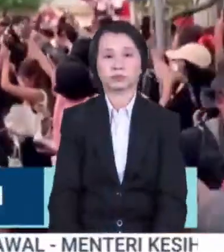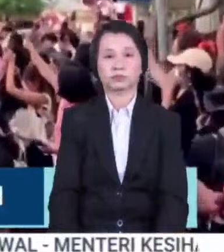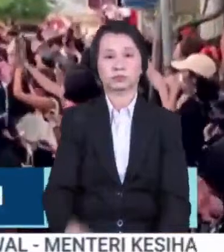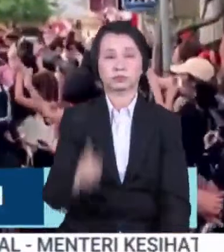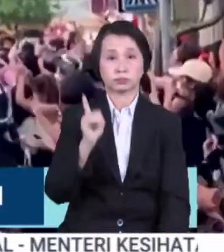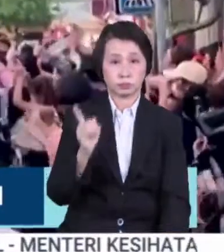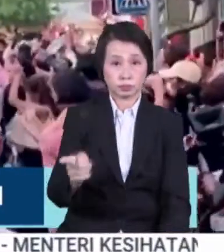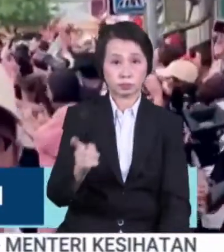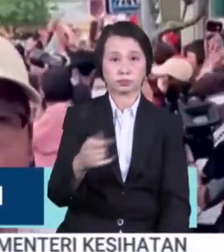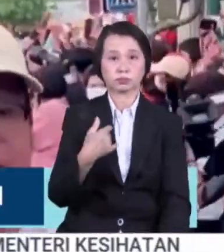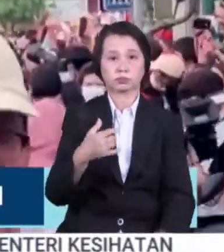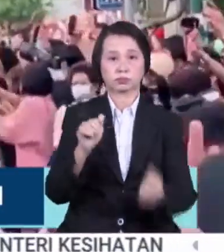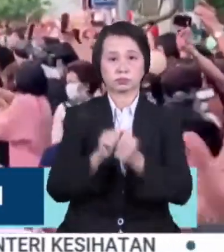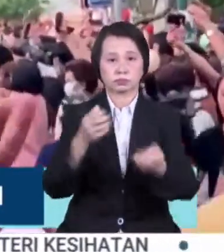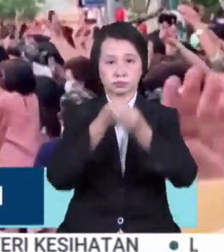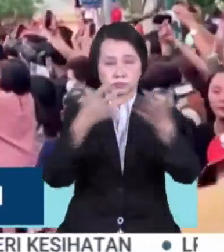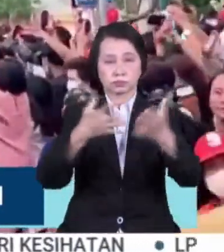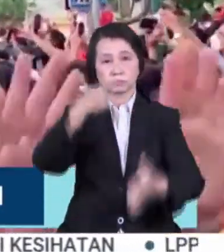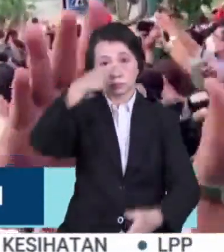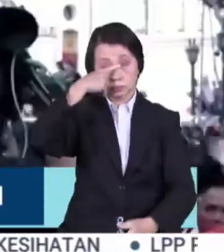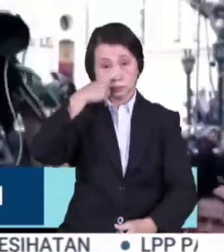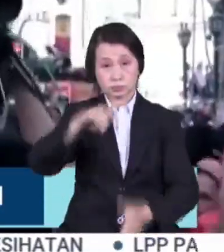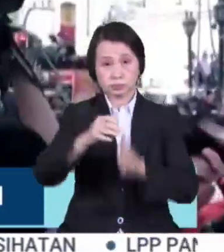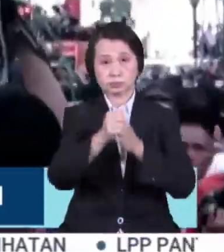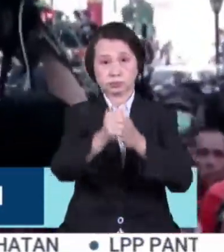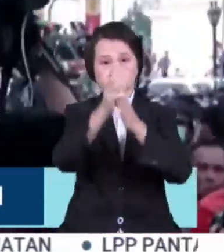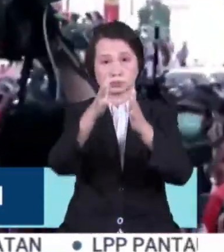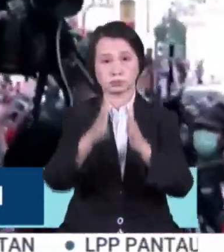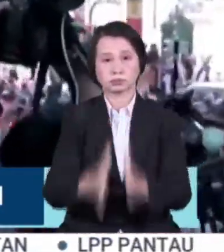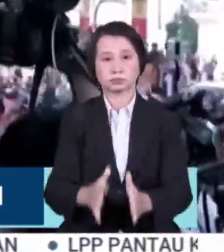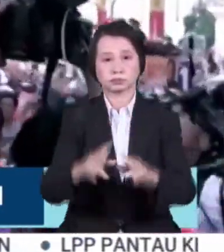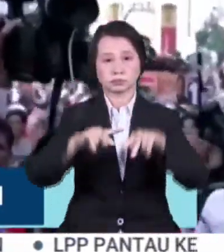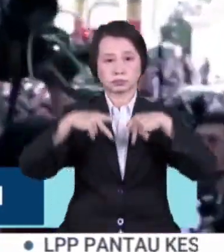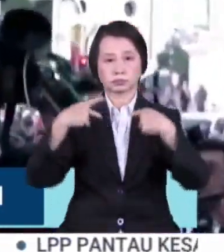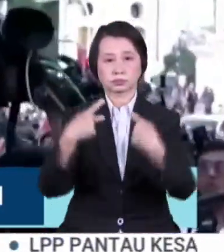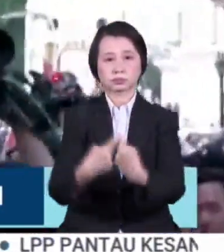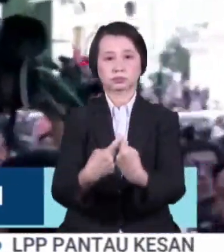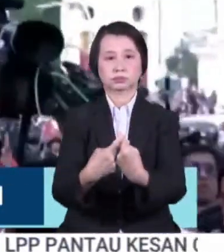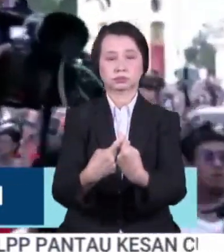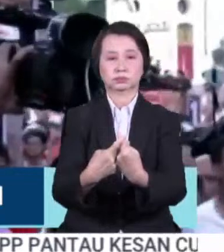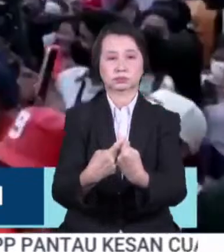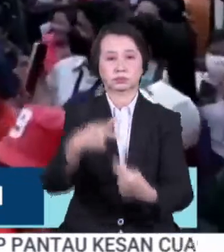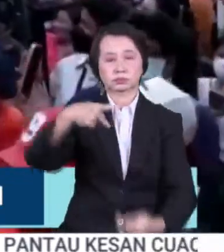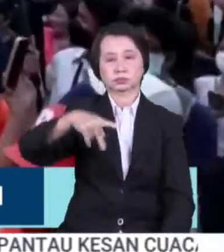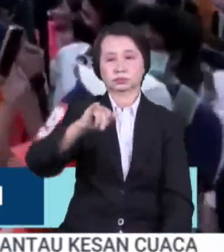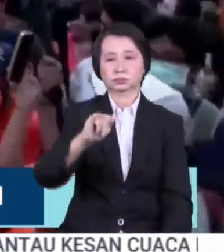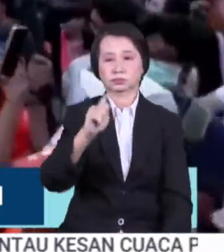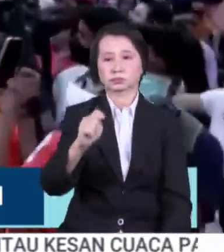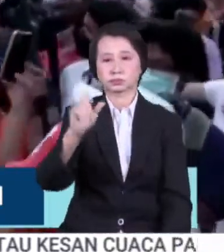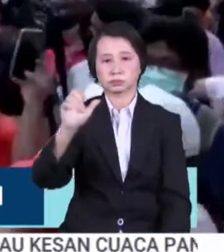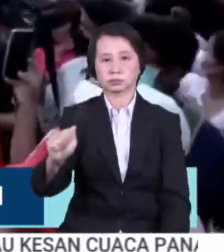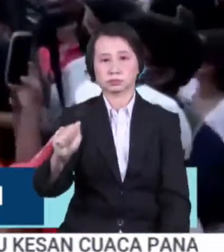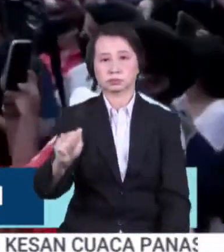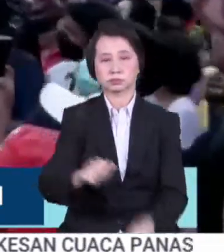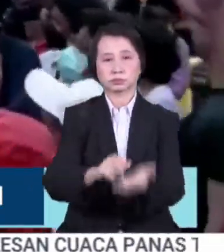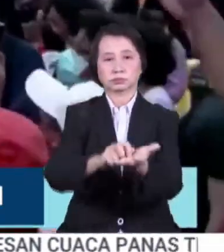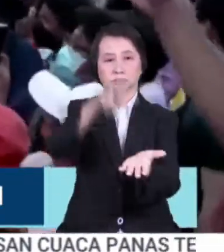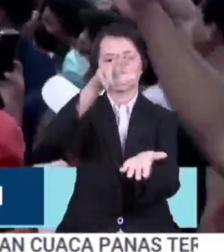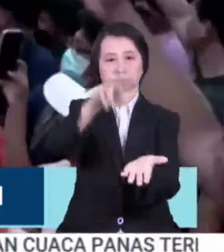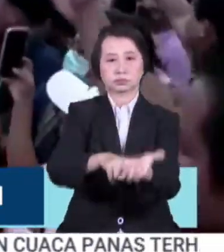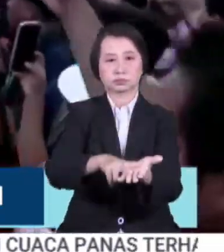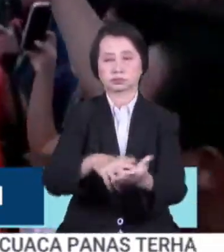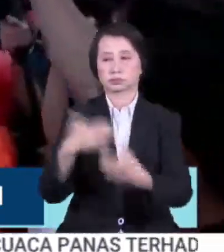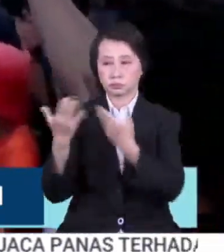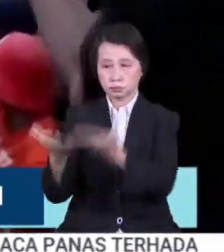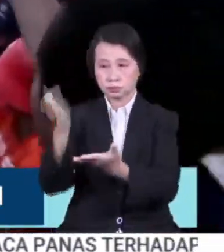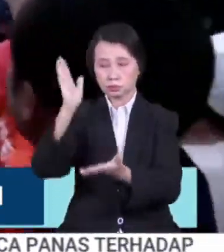Ini pula perkembangan pilihan raya umum Thailand. Pemimpin parti Move Forward MFP, Pita Lim Jaronrat, mengisytiharkan